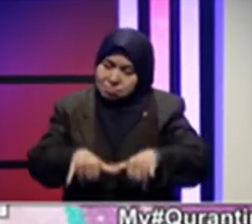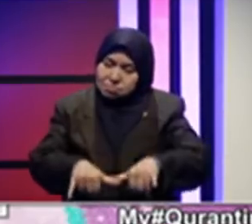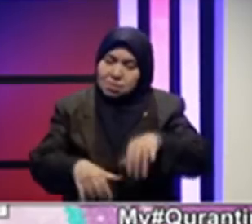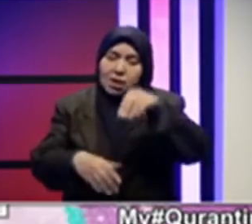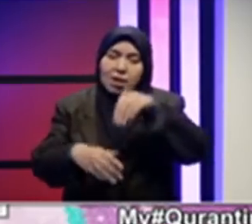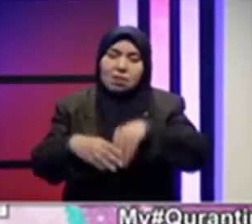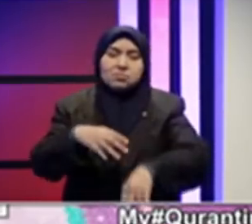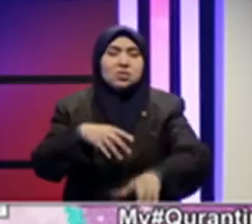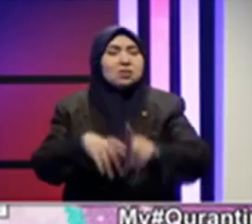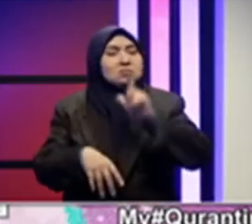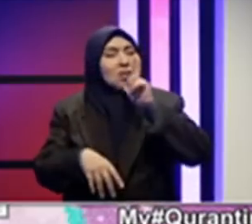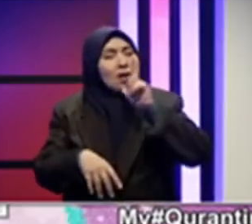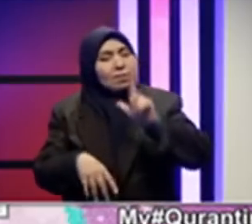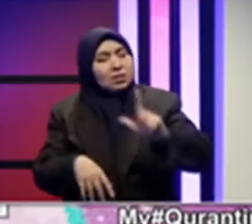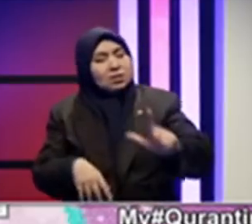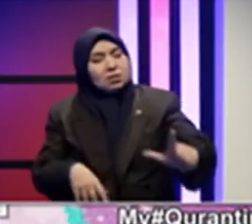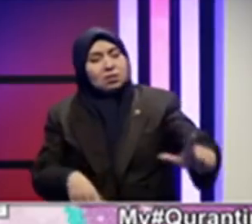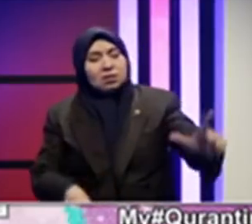خالدون